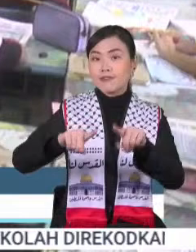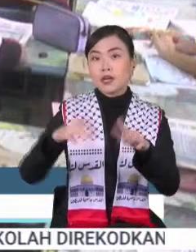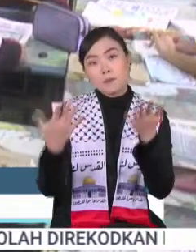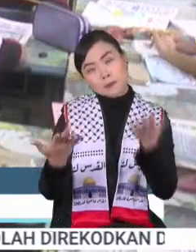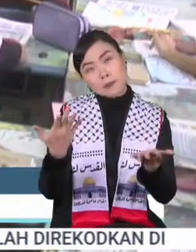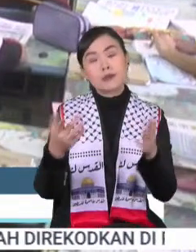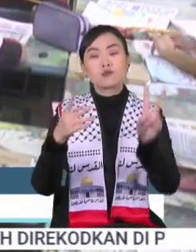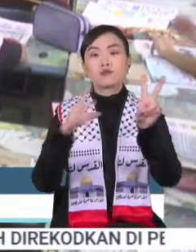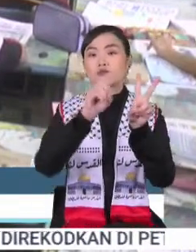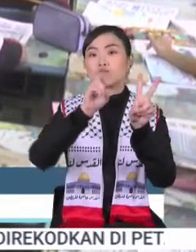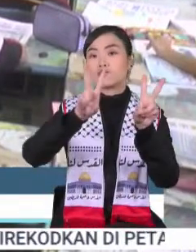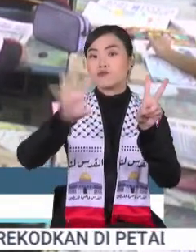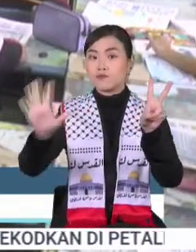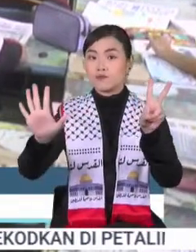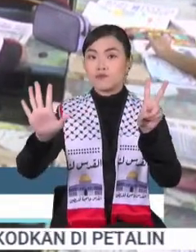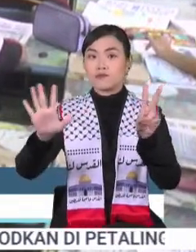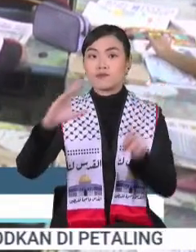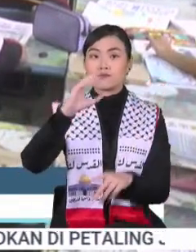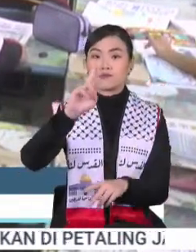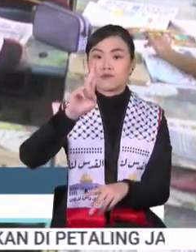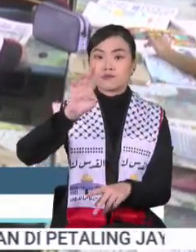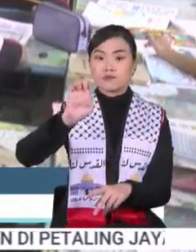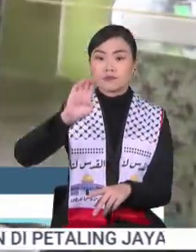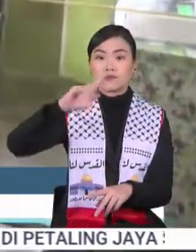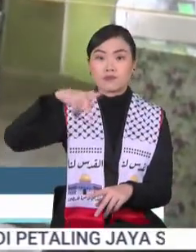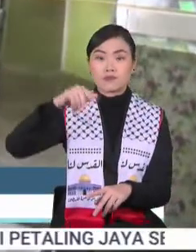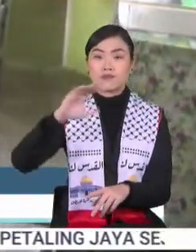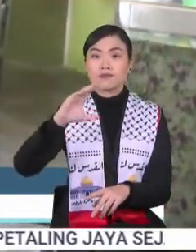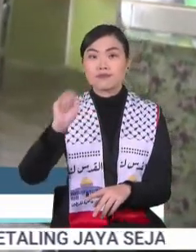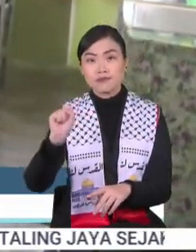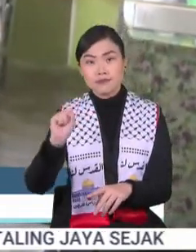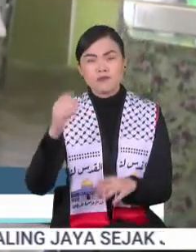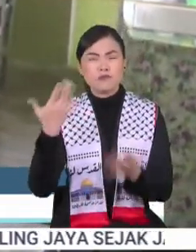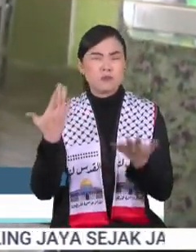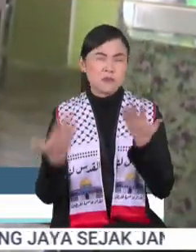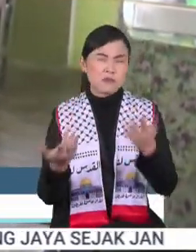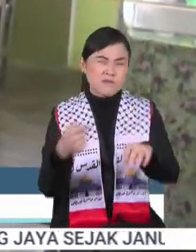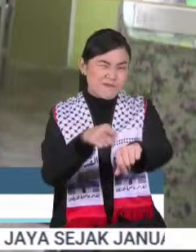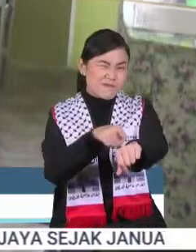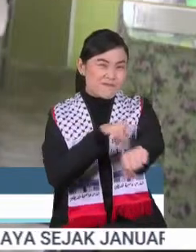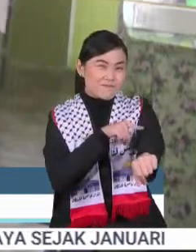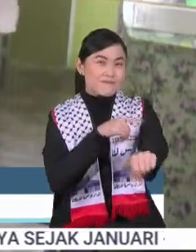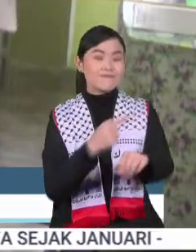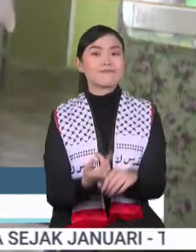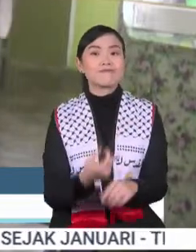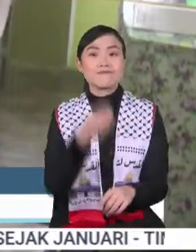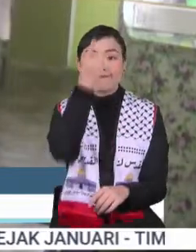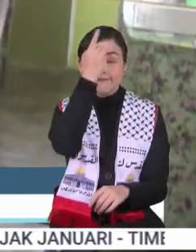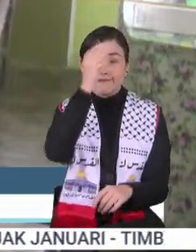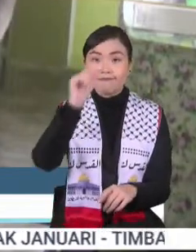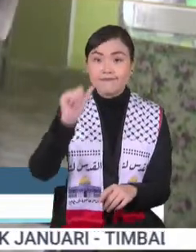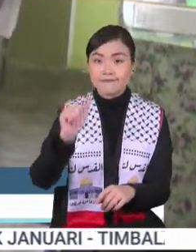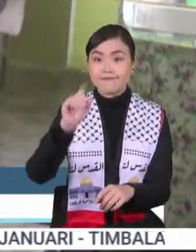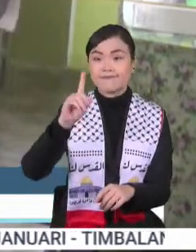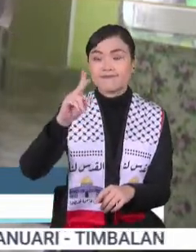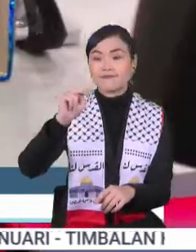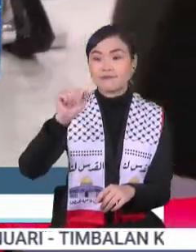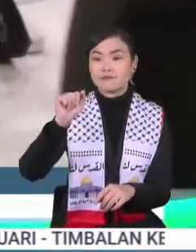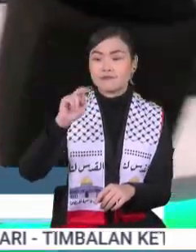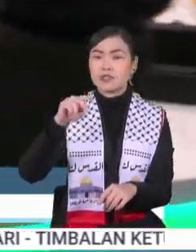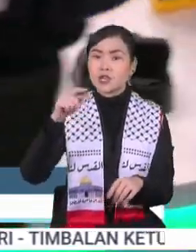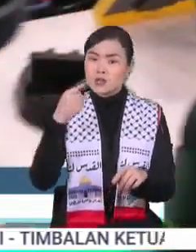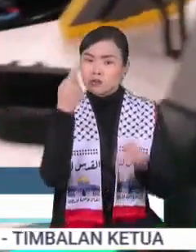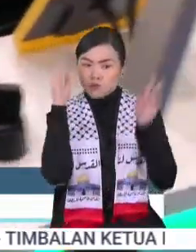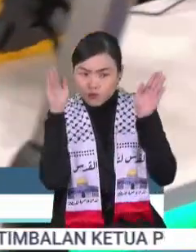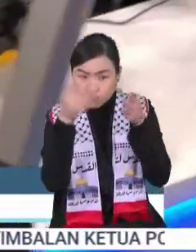2025 qpex berpendapat tempoh tersebut terlalu lama menurut Datuk Dr an isu itu wajar diberi keutamaan yang tinggi kerana